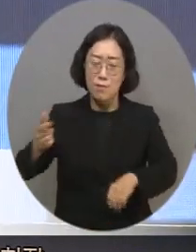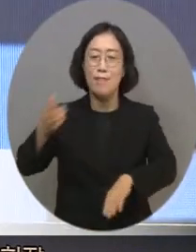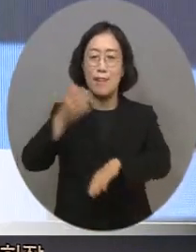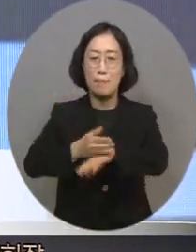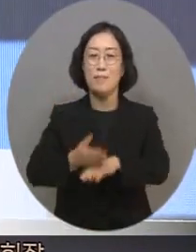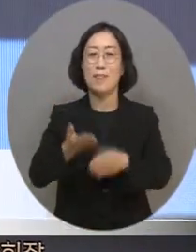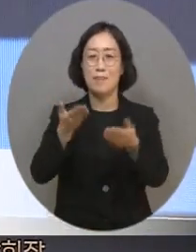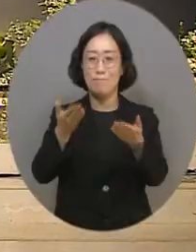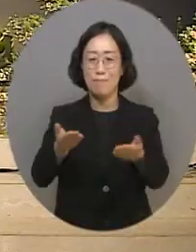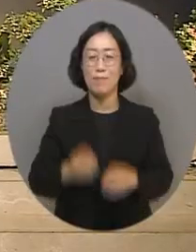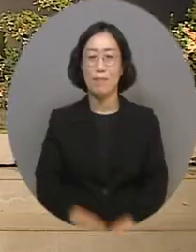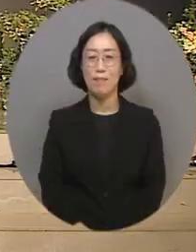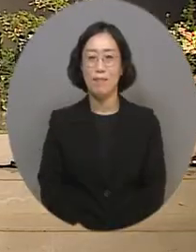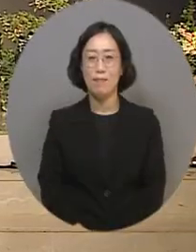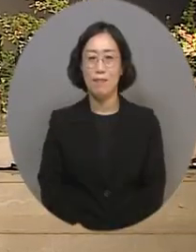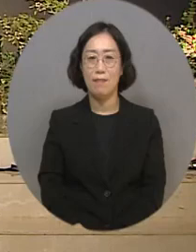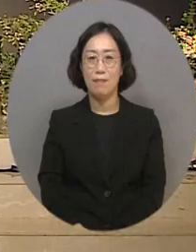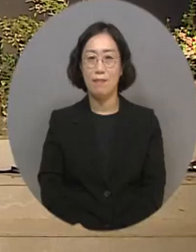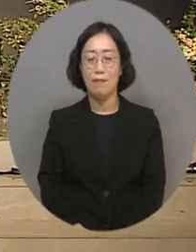감사의 마음을 전합니다.